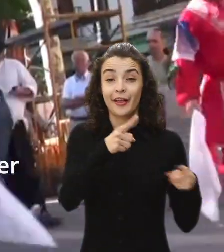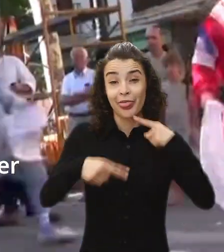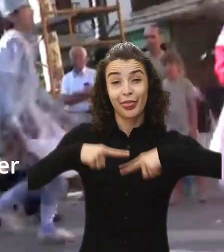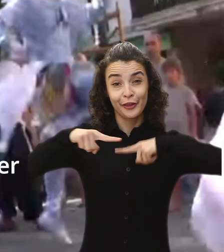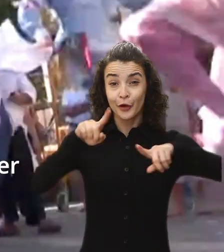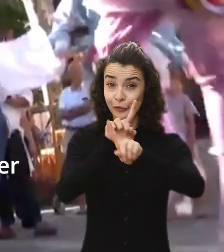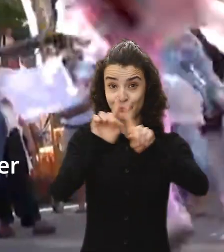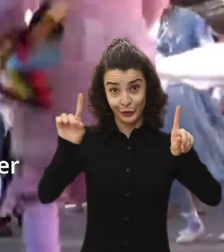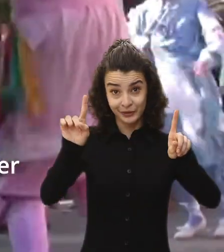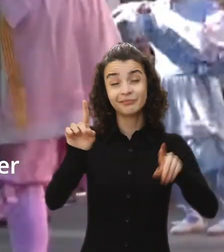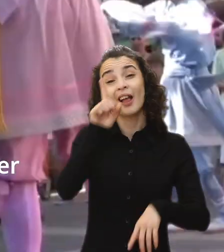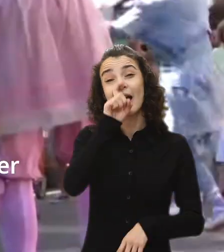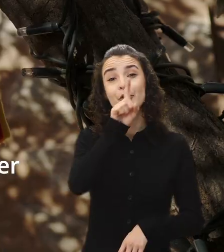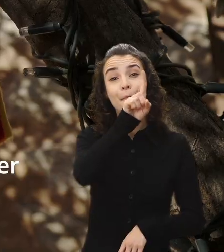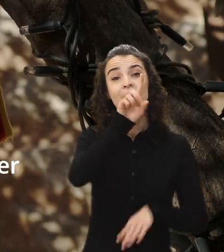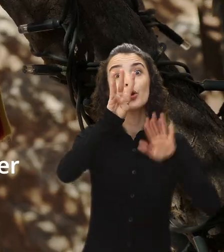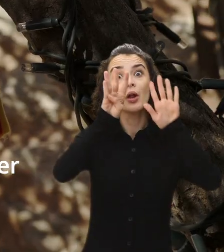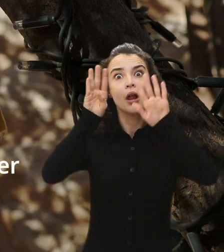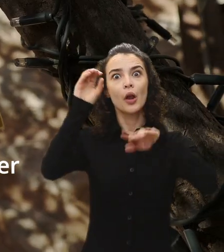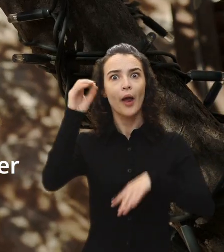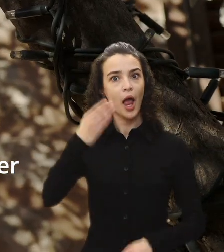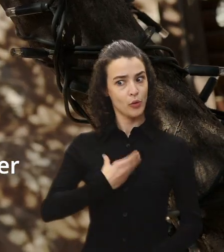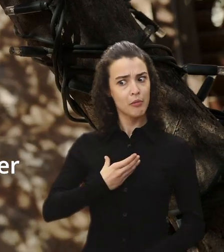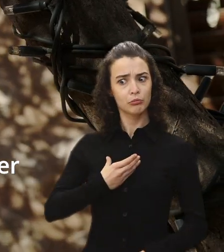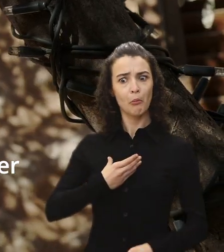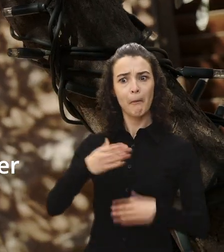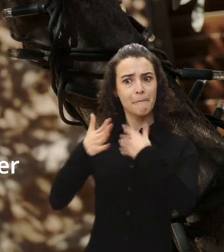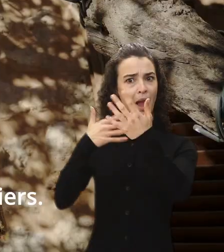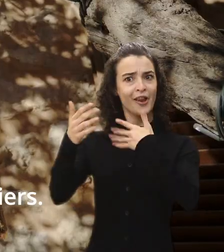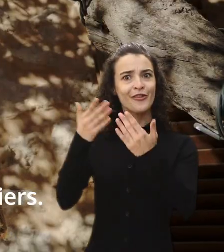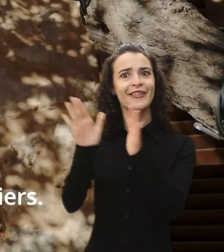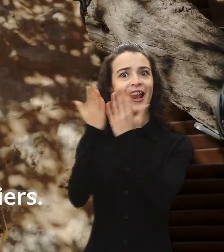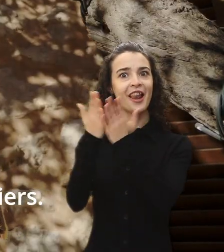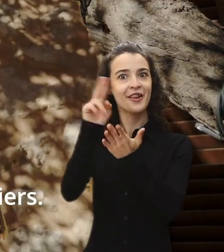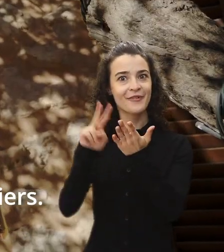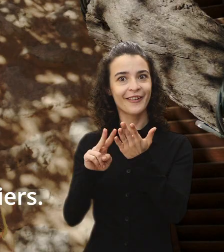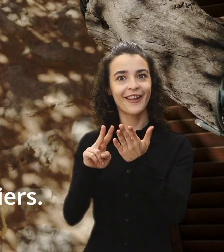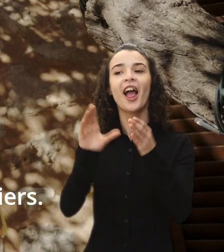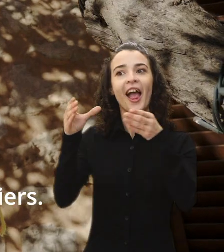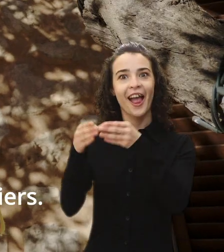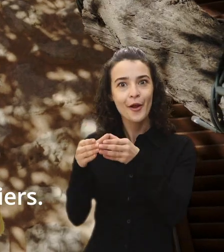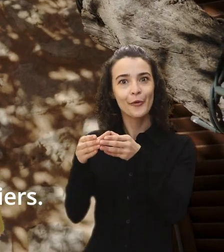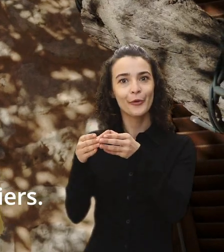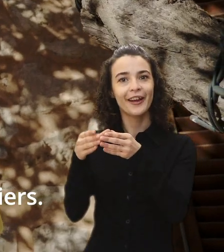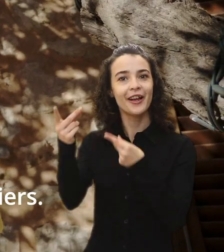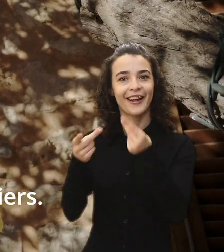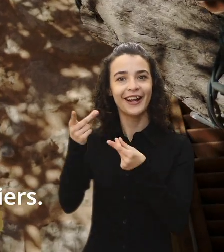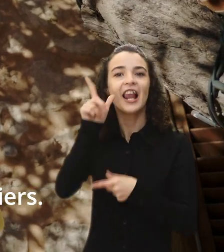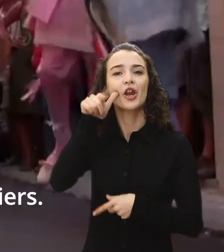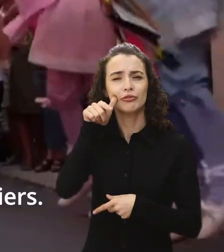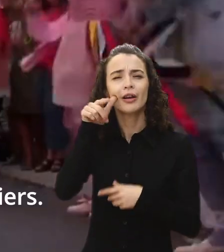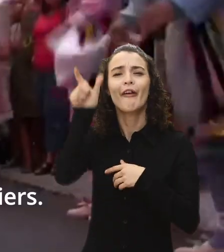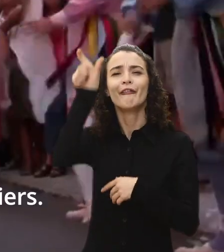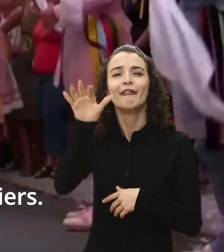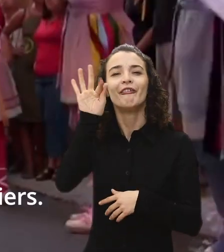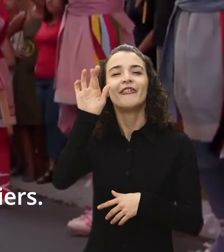els anys del franquisme, no va ser fins al 1990 que l'Ajuntament de l'Aró edità el llibre Els cossiers de l'Aró, escrit per